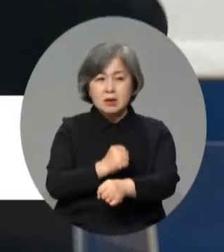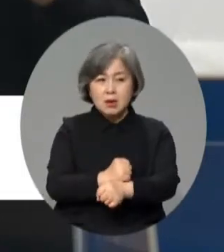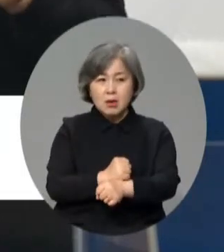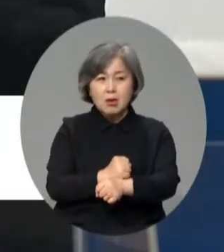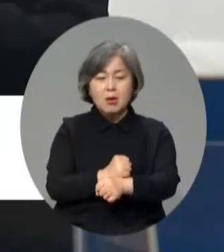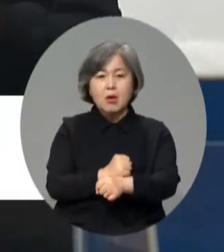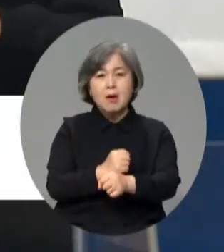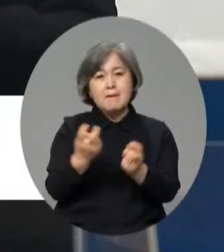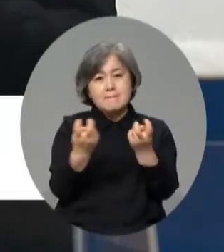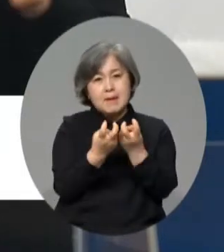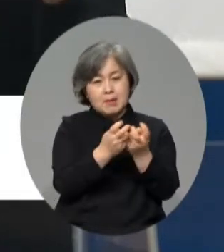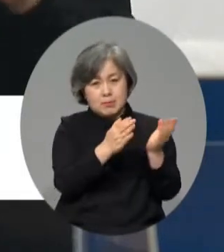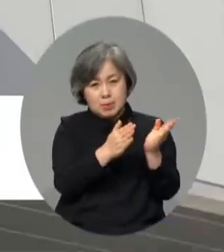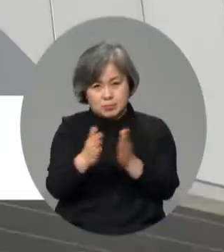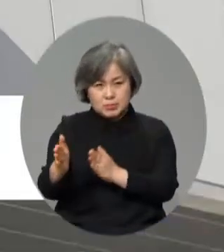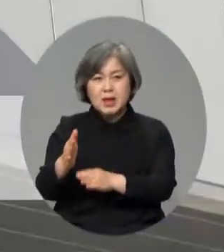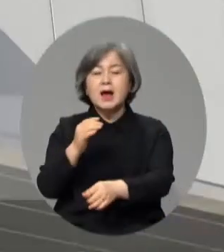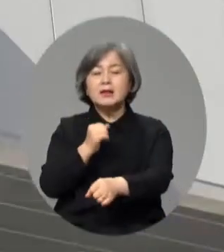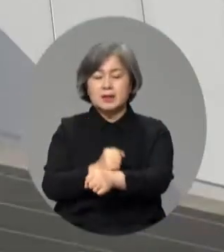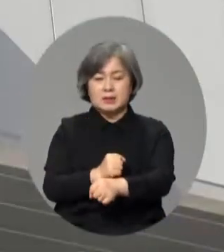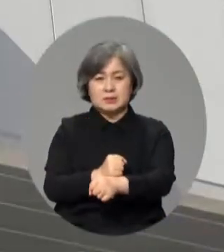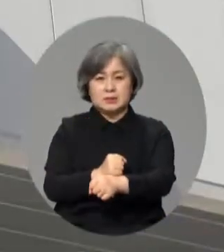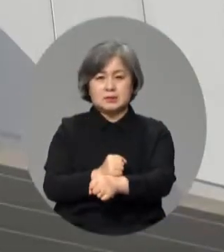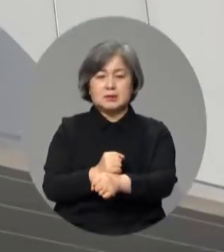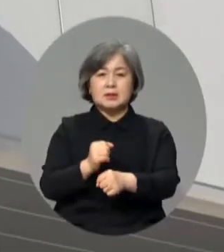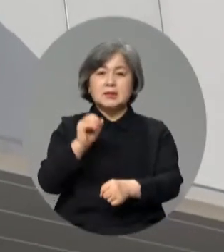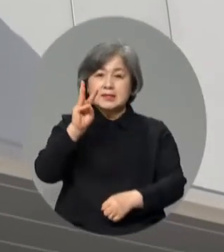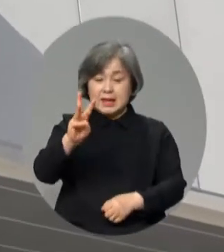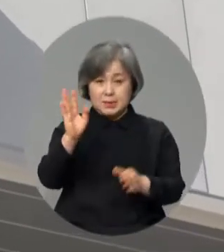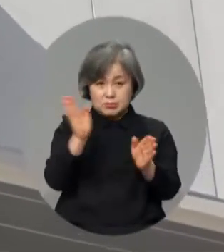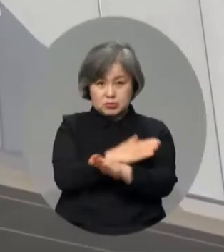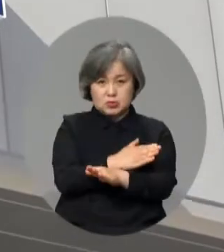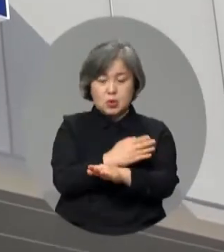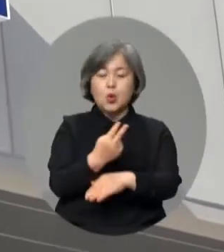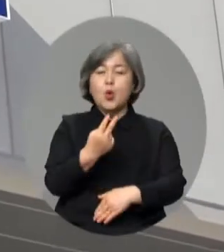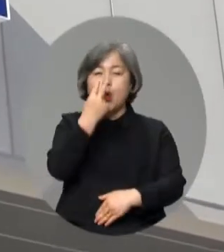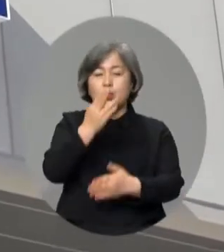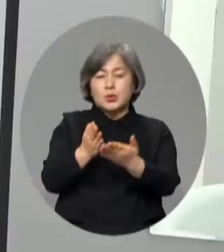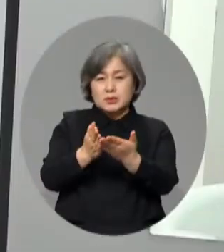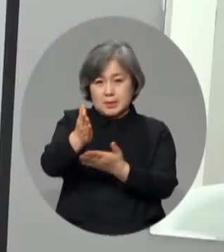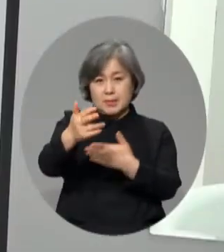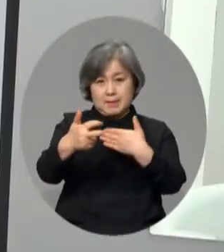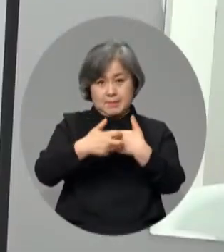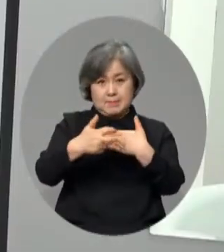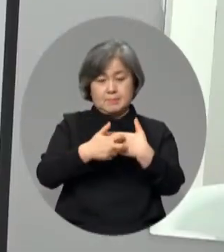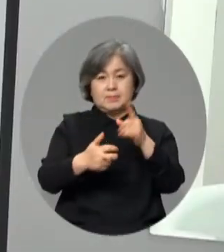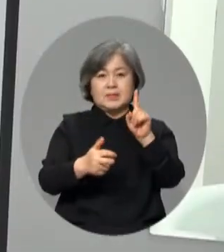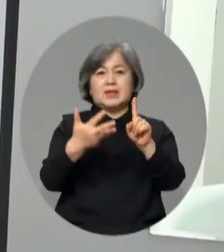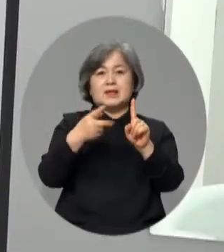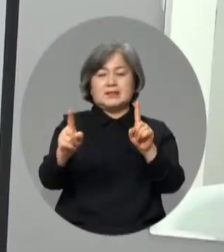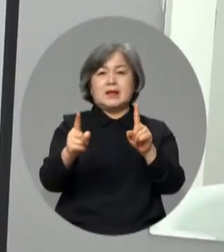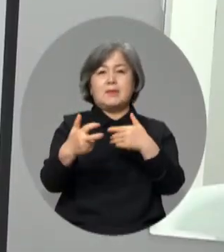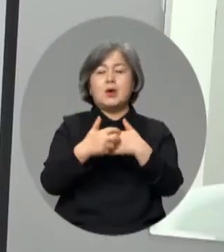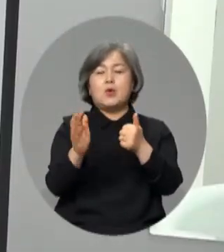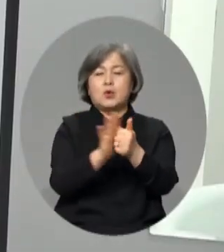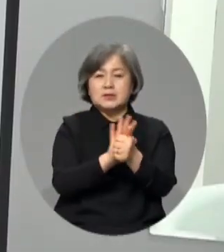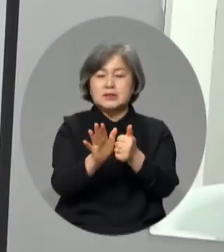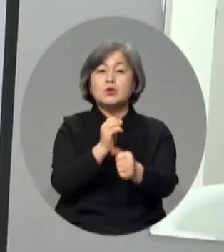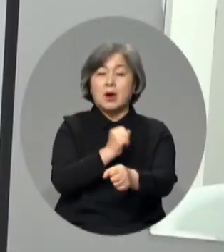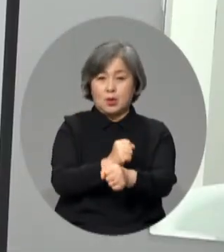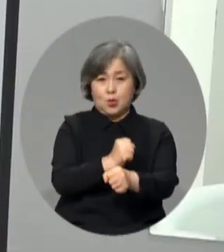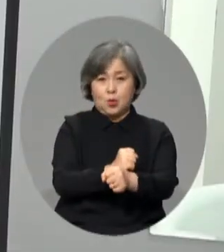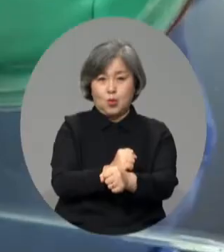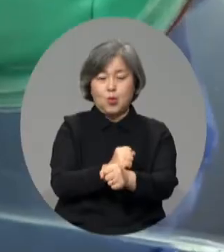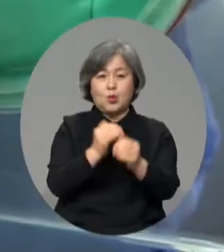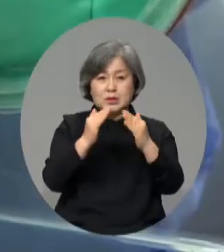대응을 전환 하잖아요 다음달 3일부터 는 호흡기 전담 클리닉을 통해 1차 진료 가 진행될 예정이고